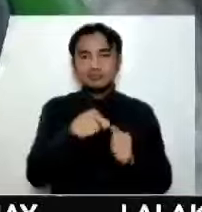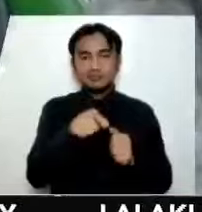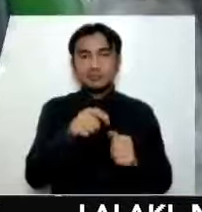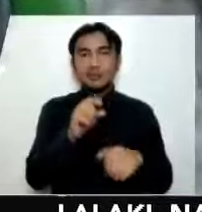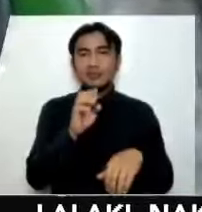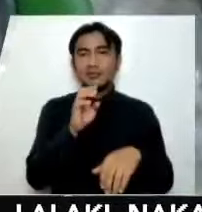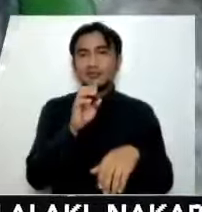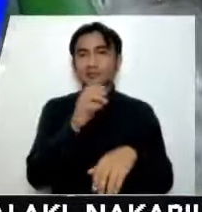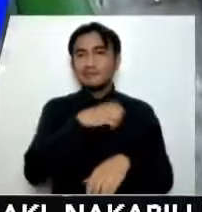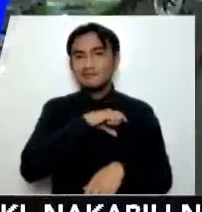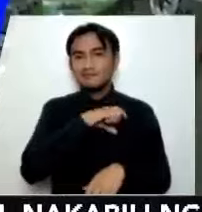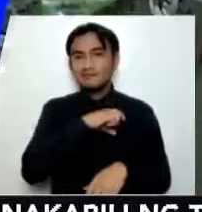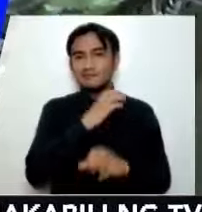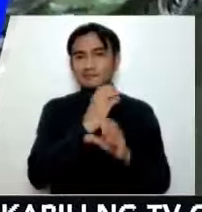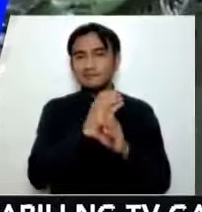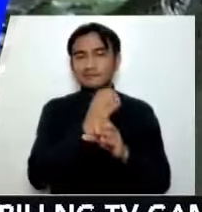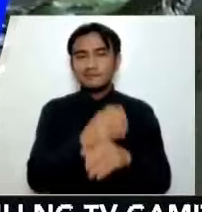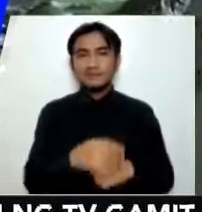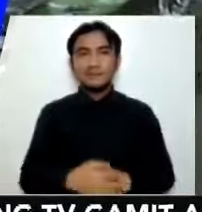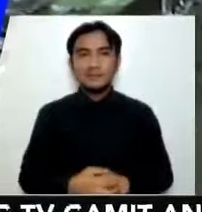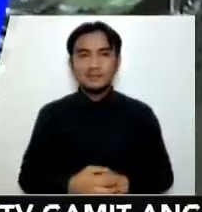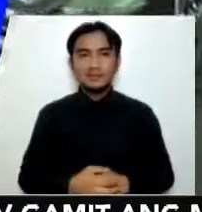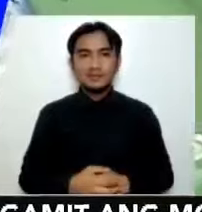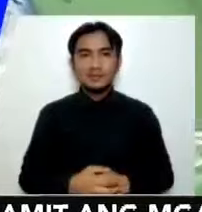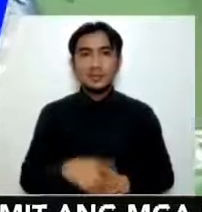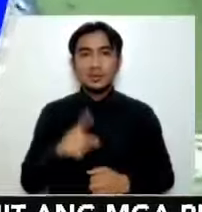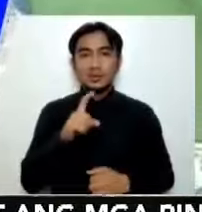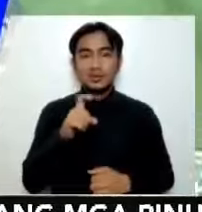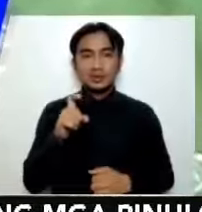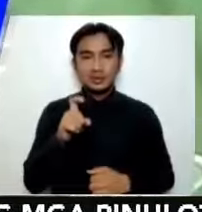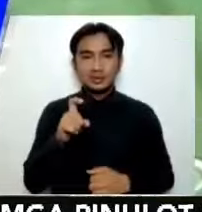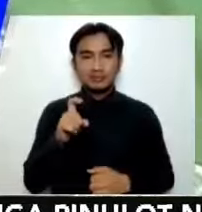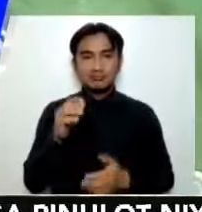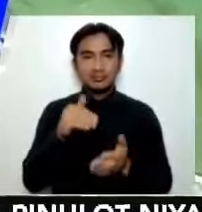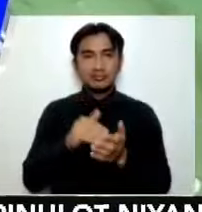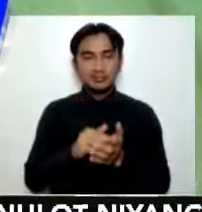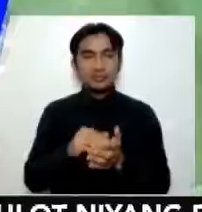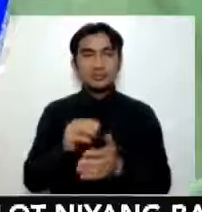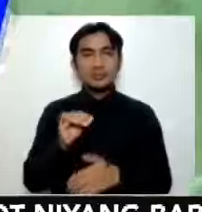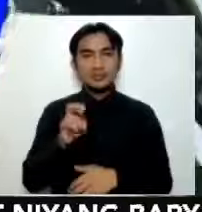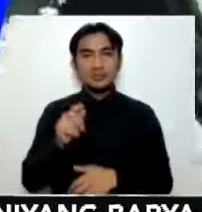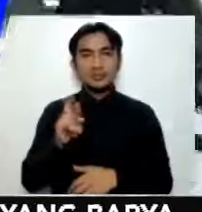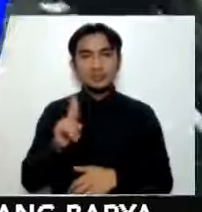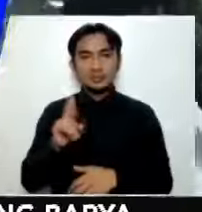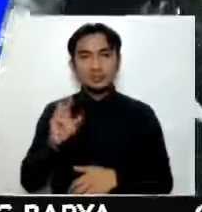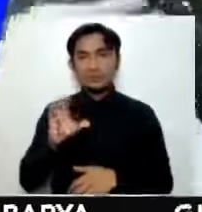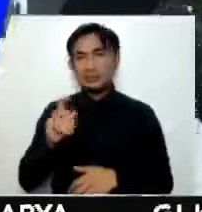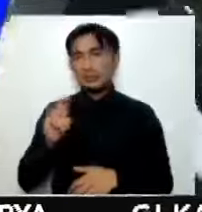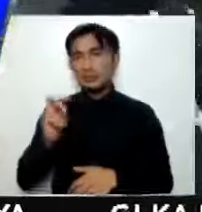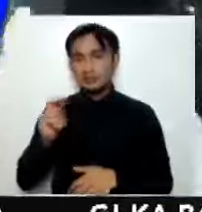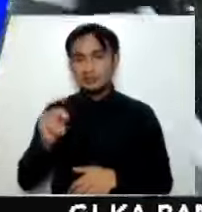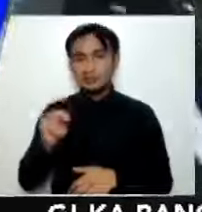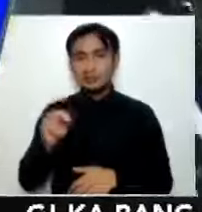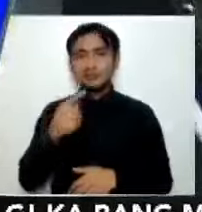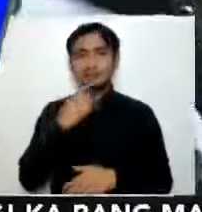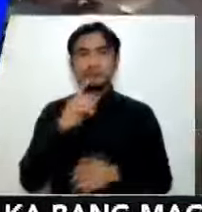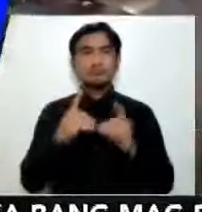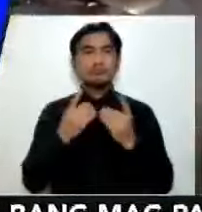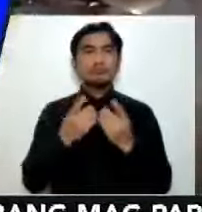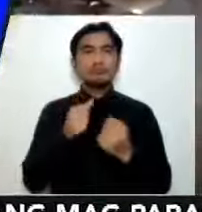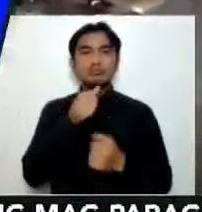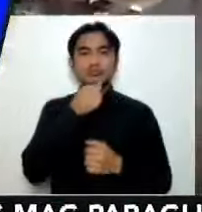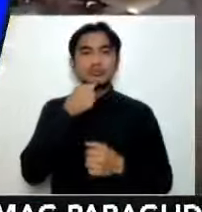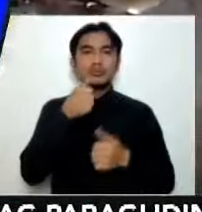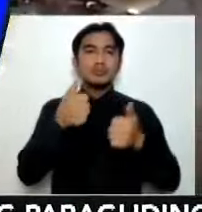pag-angkat ng 25,000 metric tons na isda pinayagan ng Department of agriculture paghahanda ito sa close fishing season